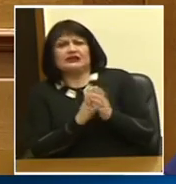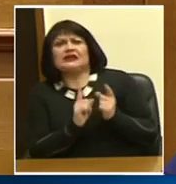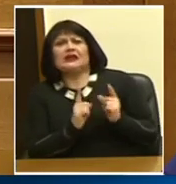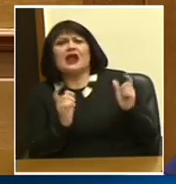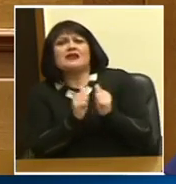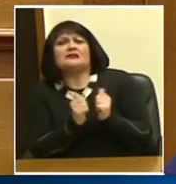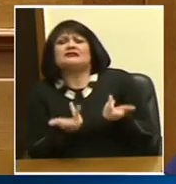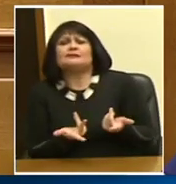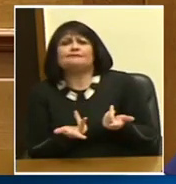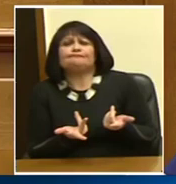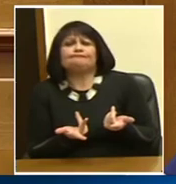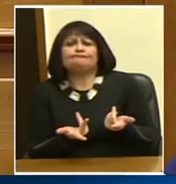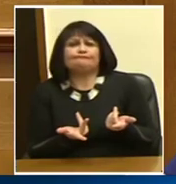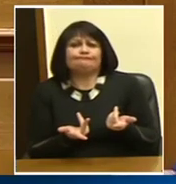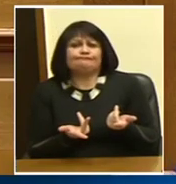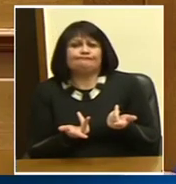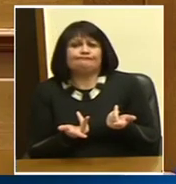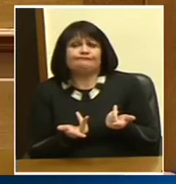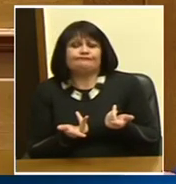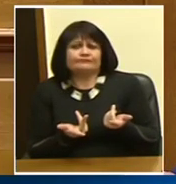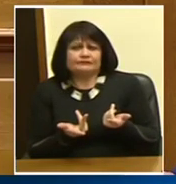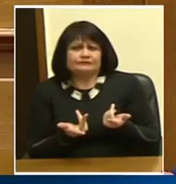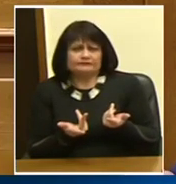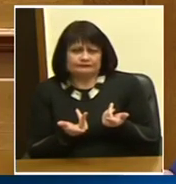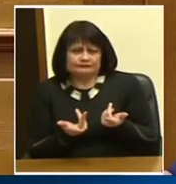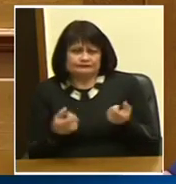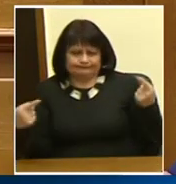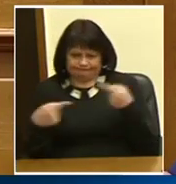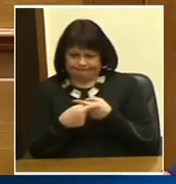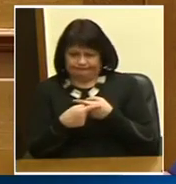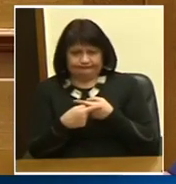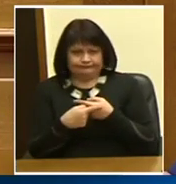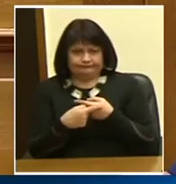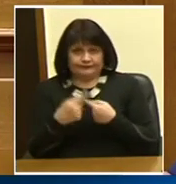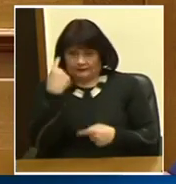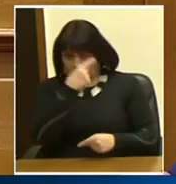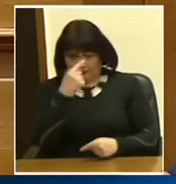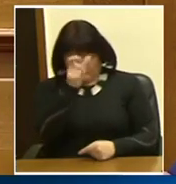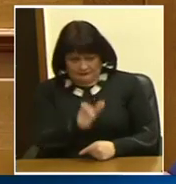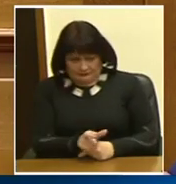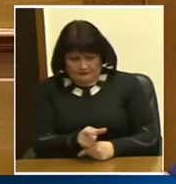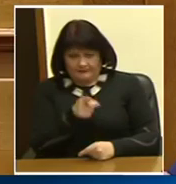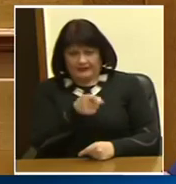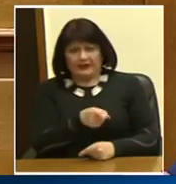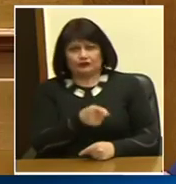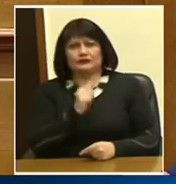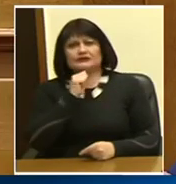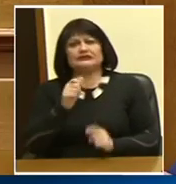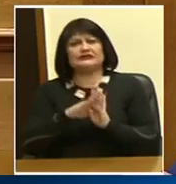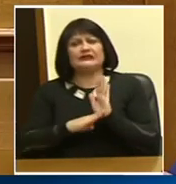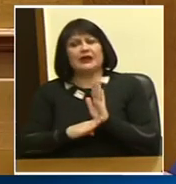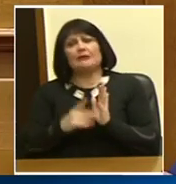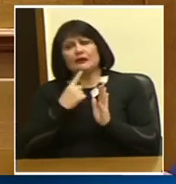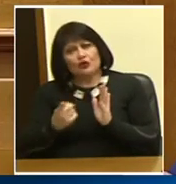Το αντικίνητρο δηλαδή να δημιουργηθεί συνένεση για το πρόσωπο εκείνο που εκ του συντάγματος πρέπει να